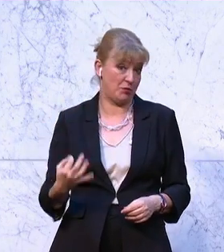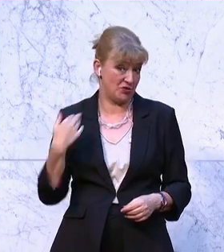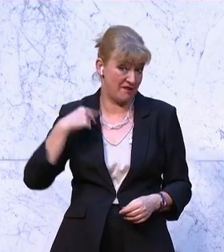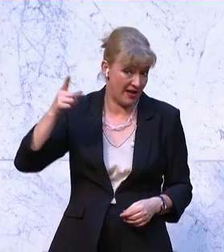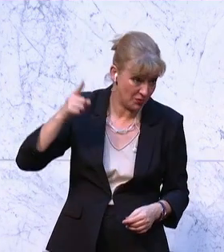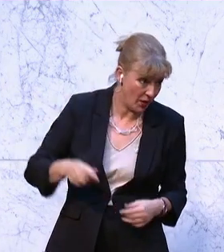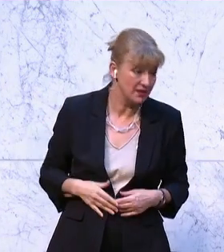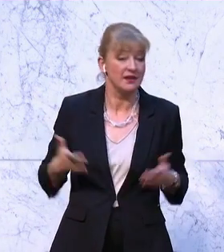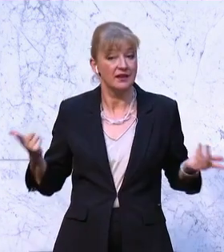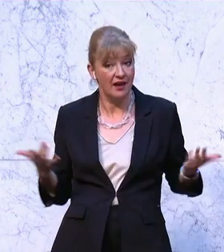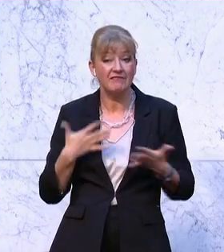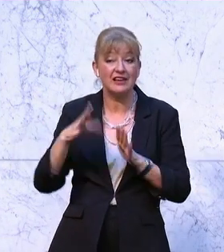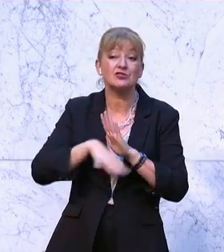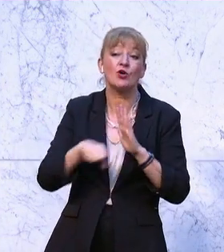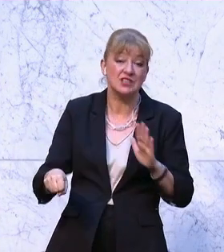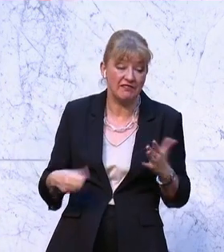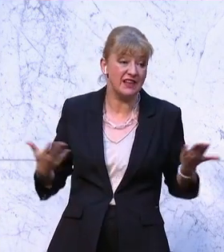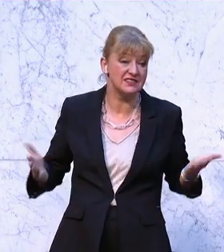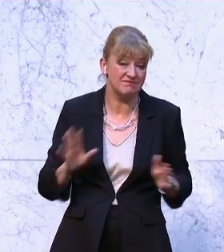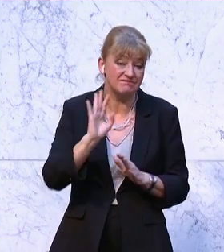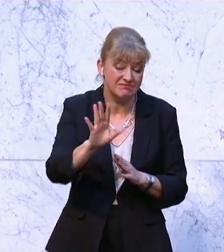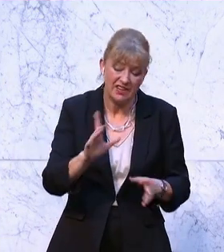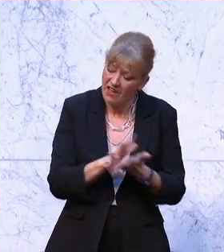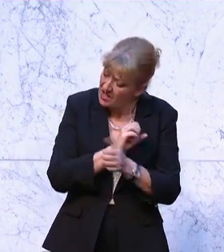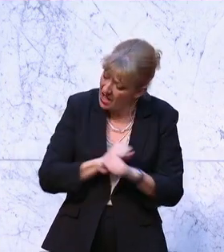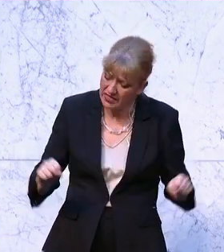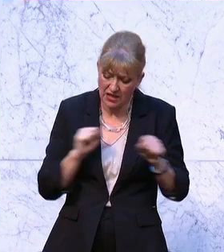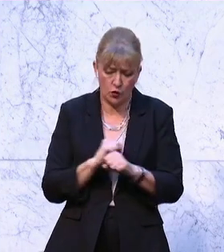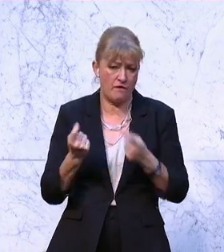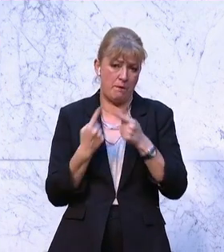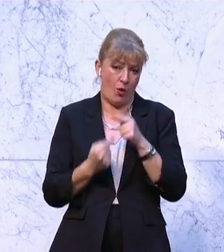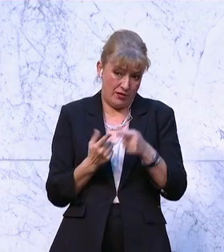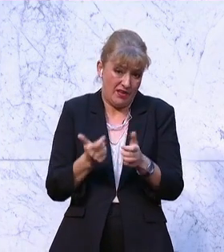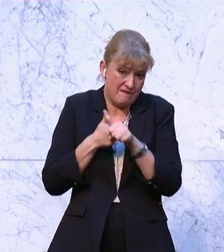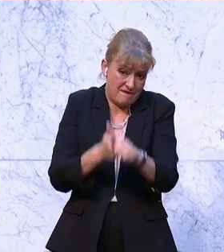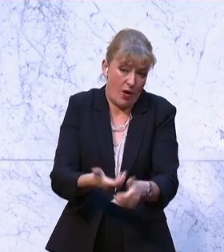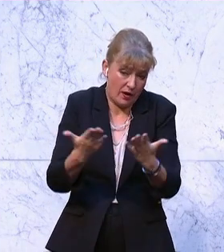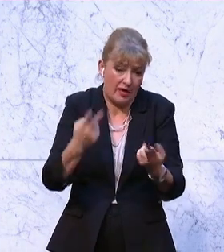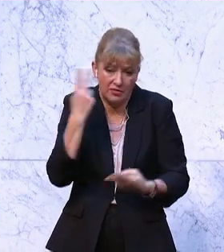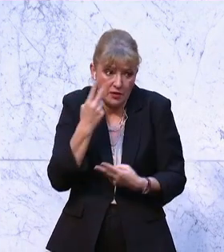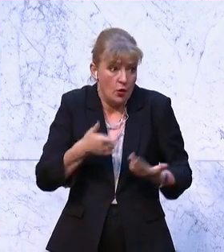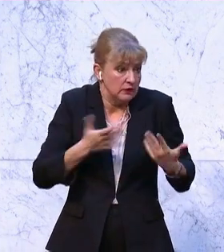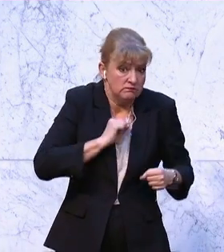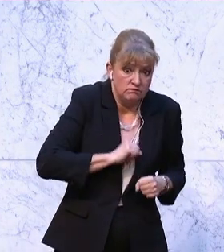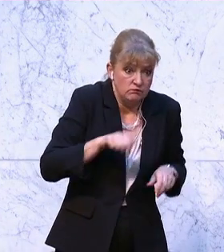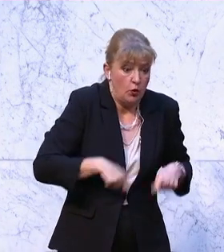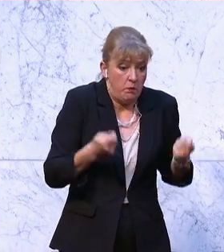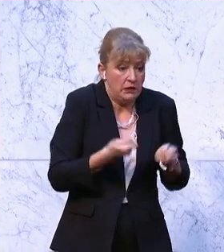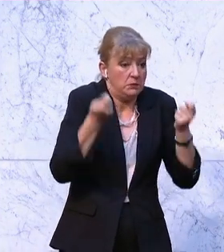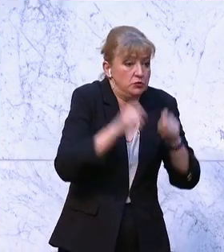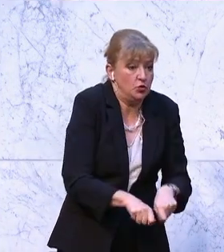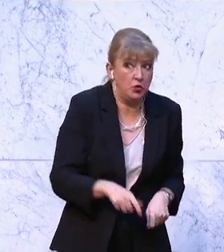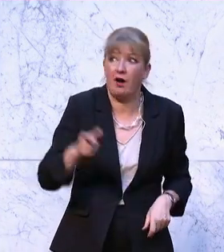25% und 35%. Was ist die Konsequenz Ihrer desaströsen Politik? Natürlich, Sie sperren die Betriebe zu, nicht Gott